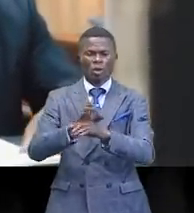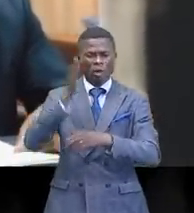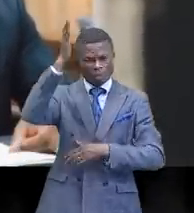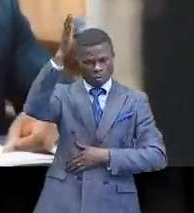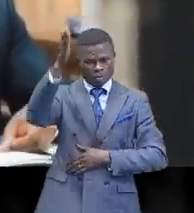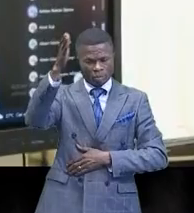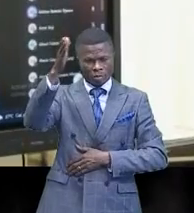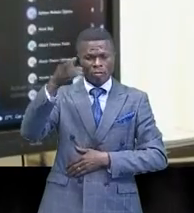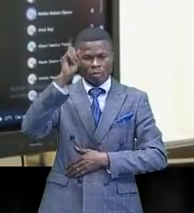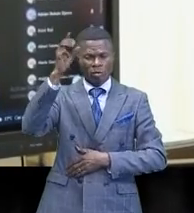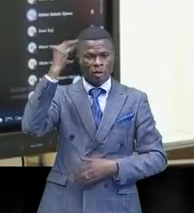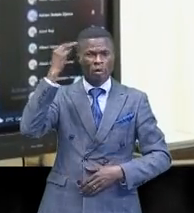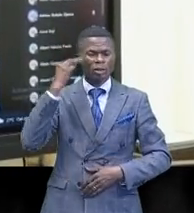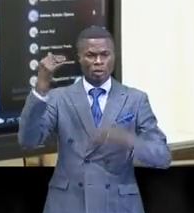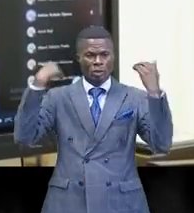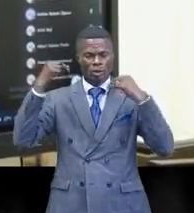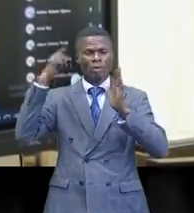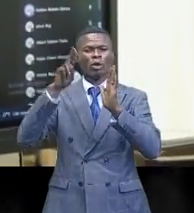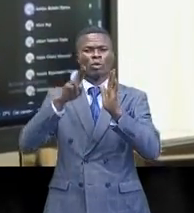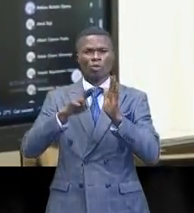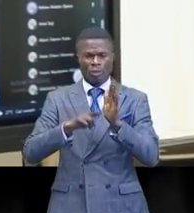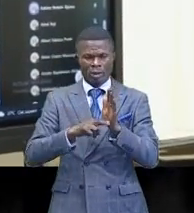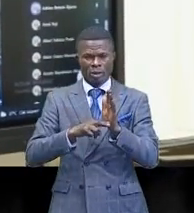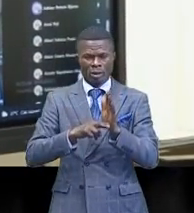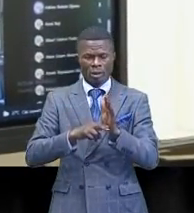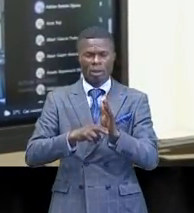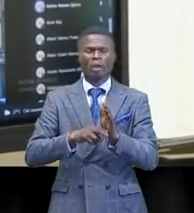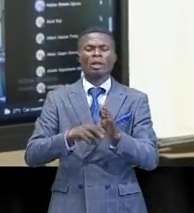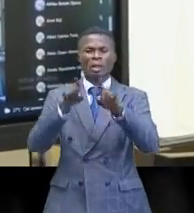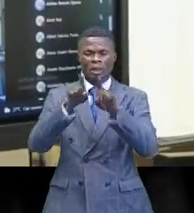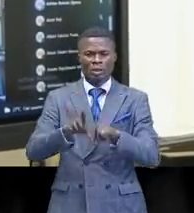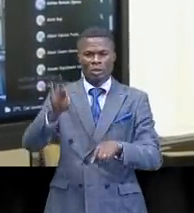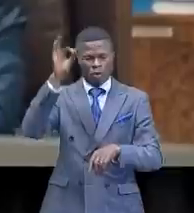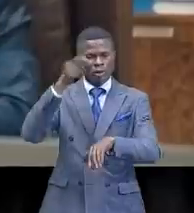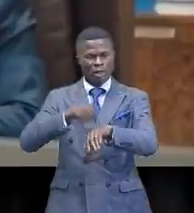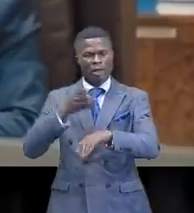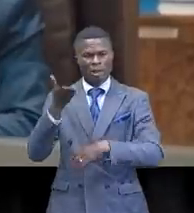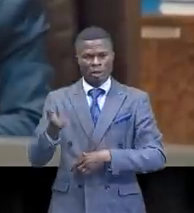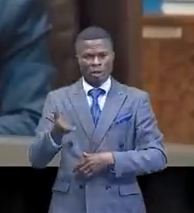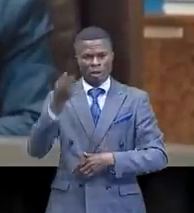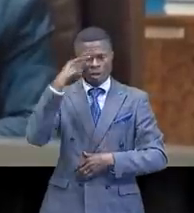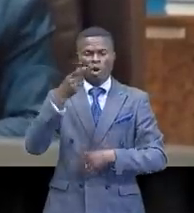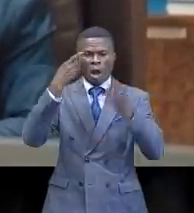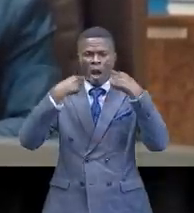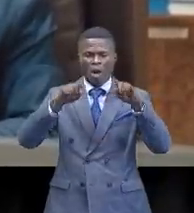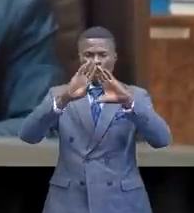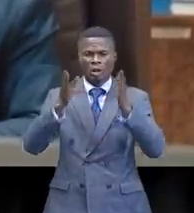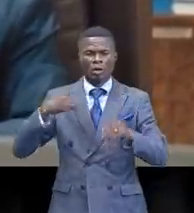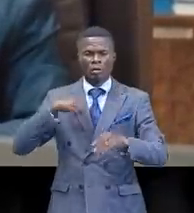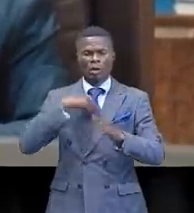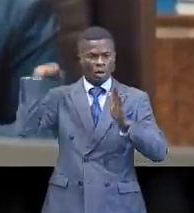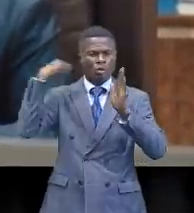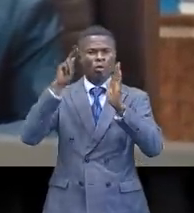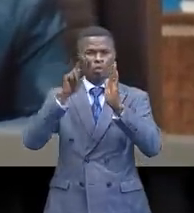prochaine. Le Premier ministre chef du gouvernement a saisi aussi cette occasion pour rappeler aux membres du